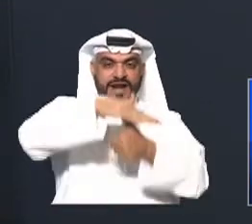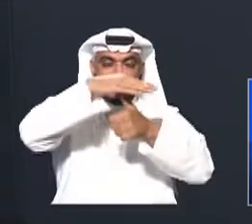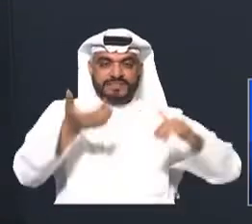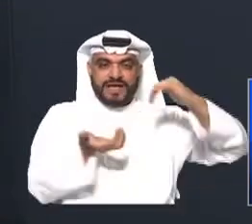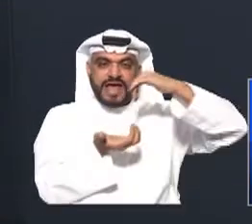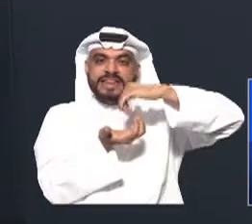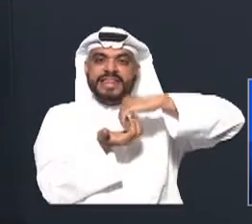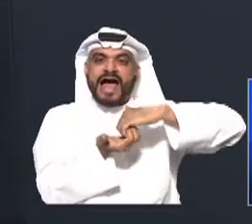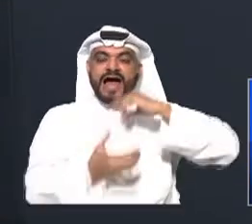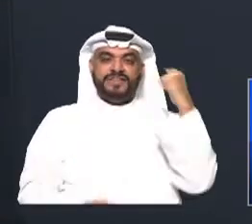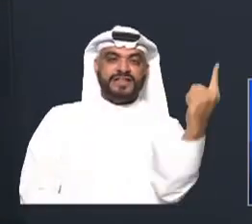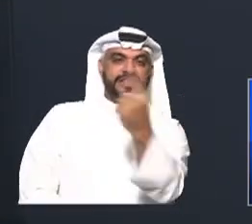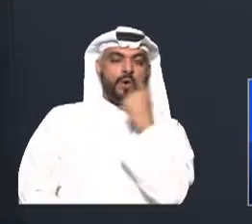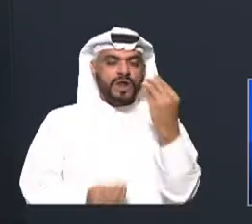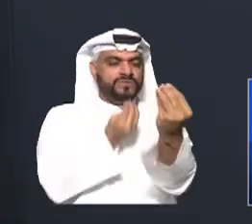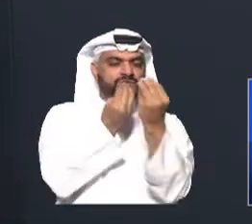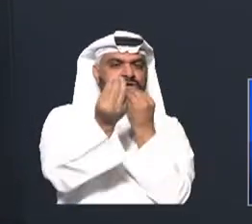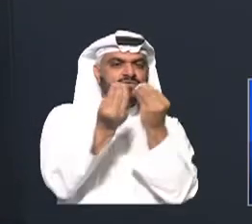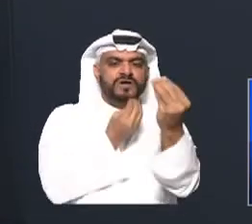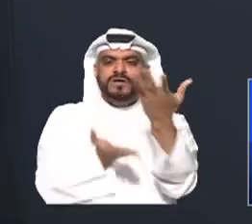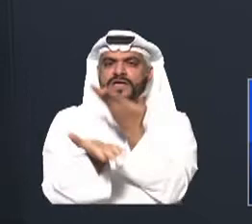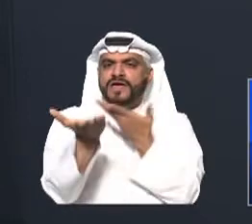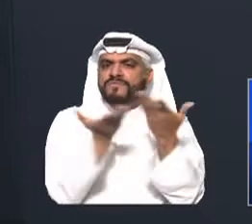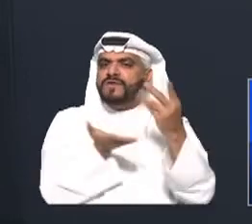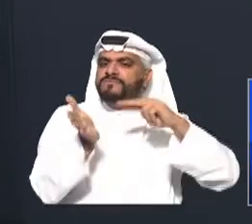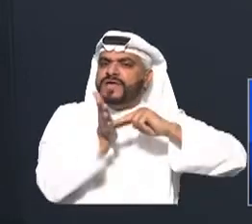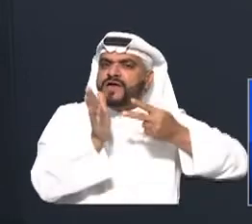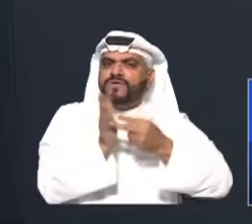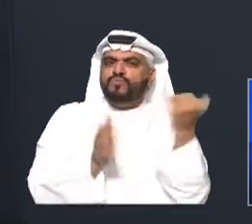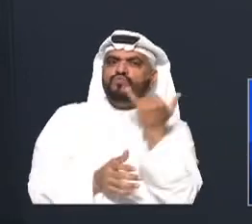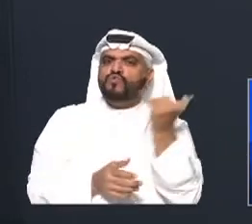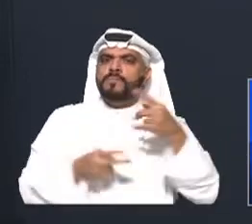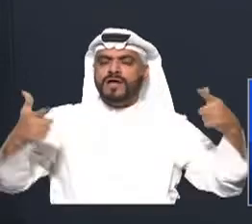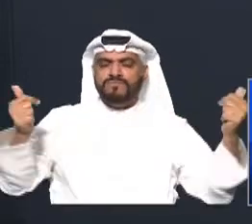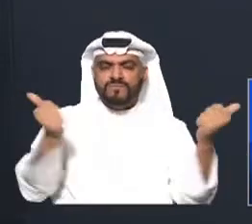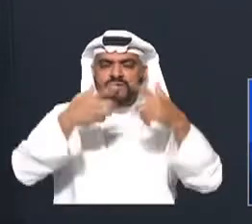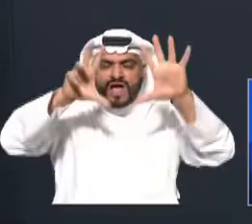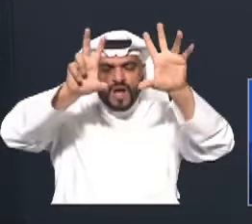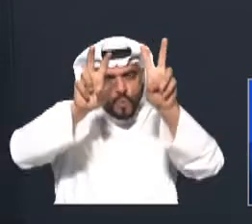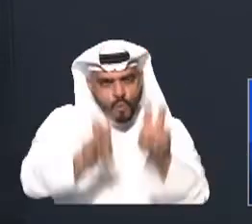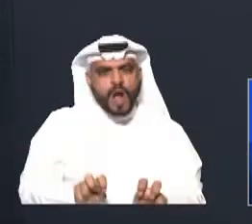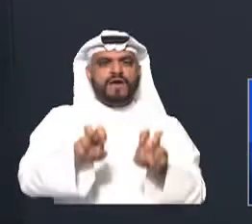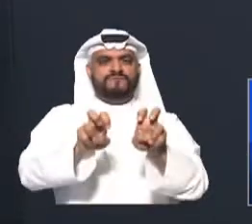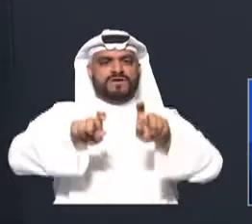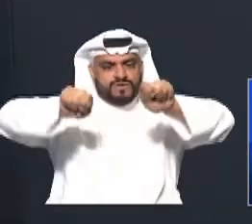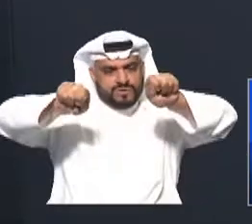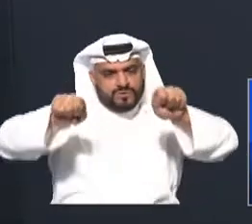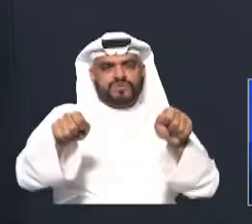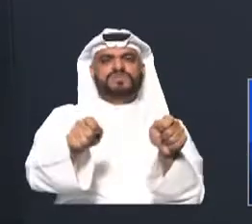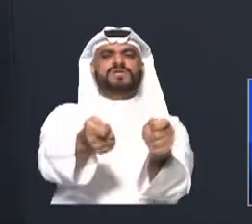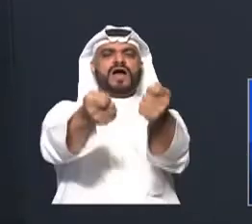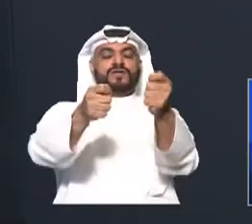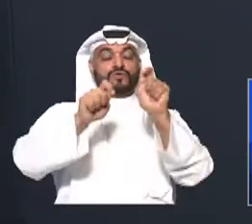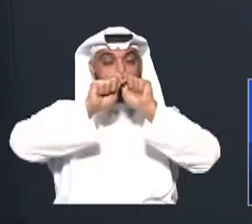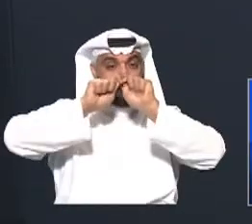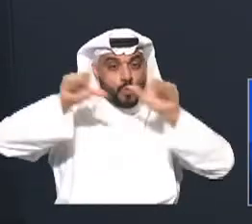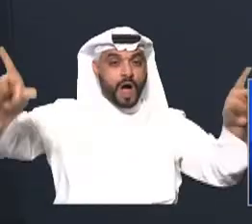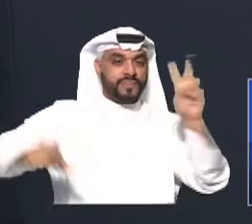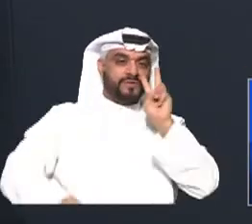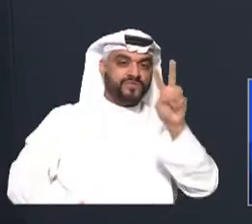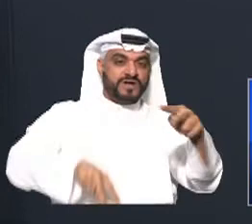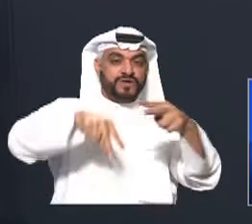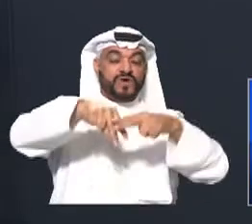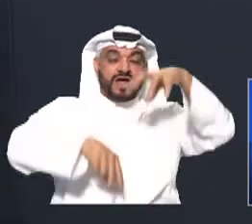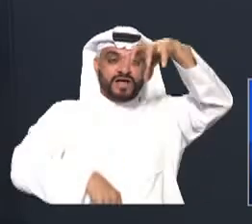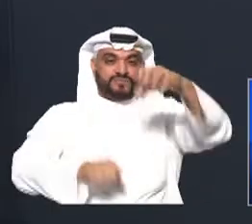الدولي والتباحث معه للوصول إلى صيغة تتعلق بإجراءات عملية تستهدف تسليط الضوء على ما يحدث في